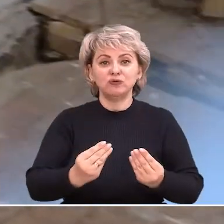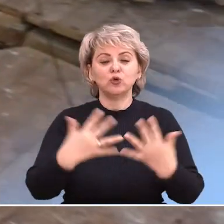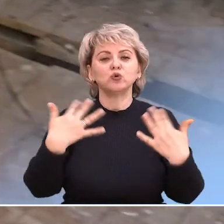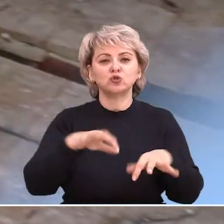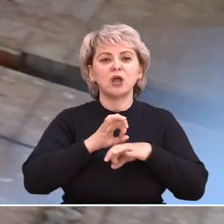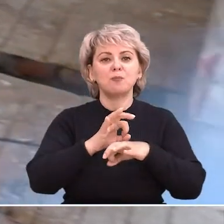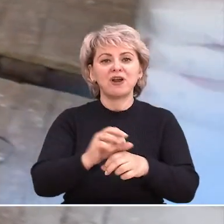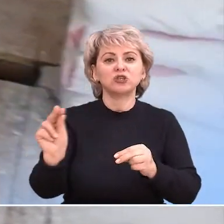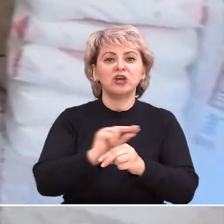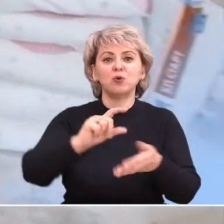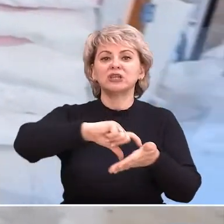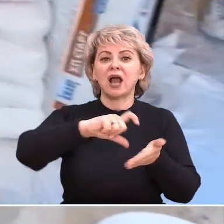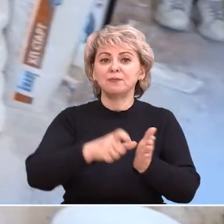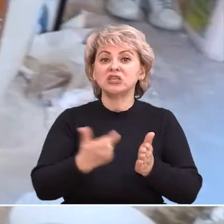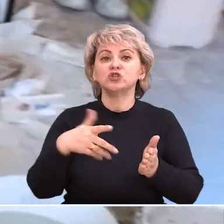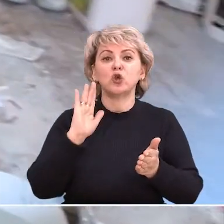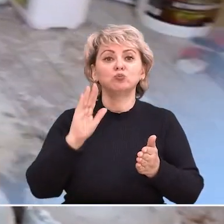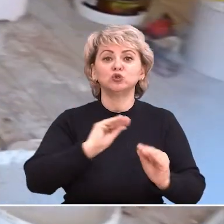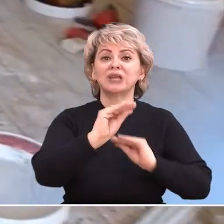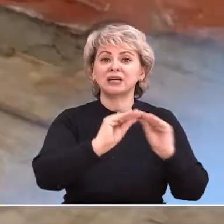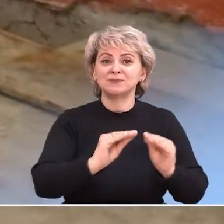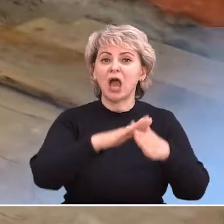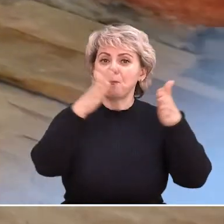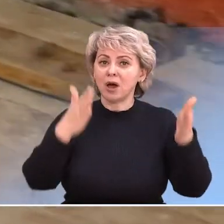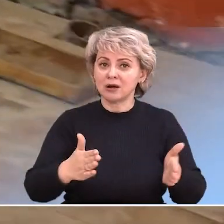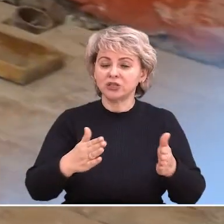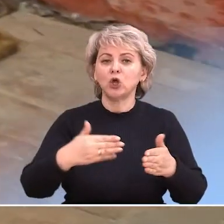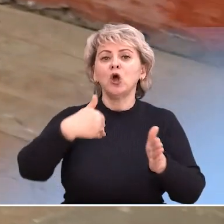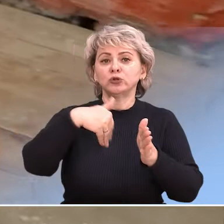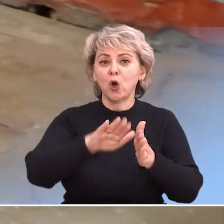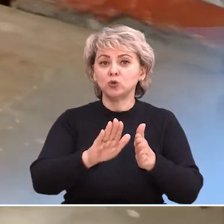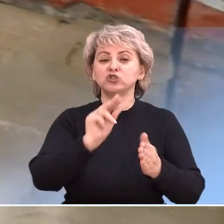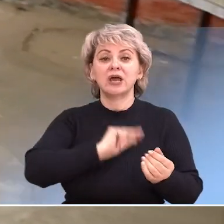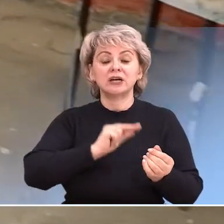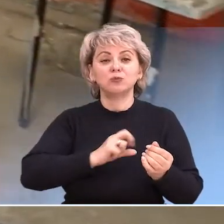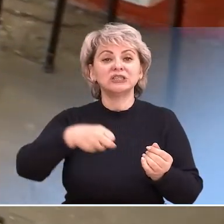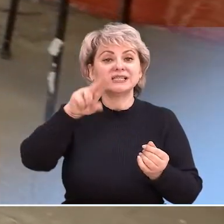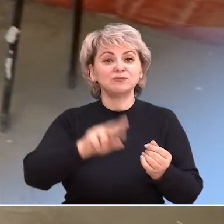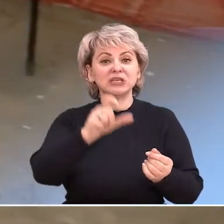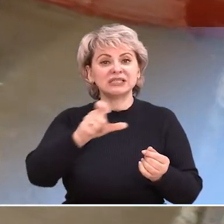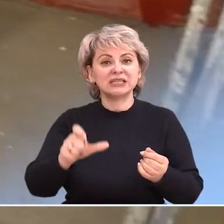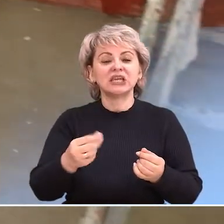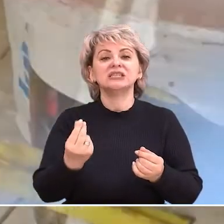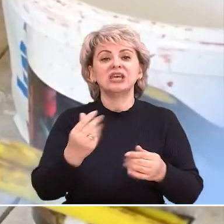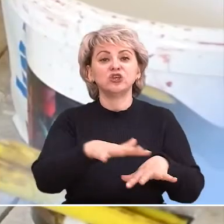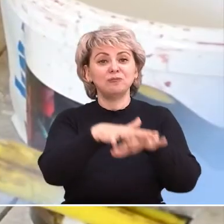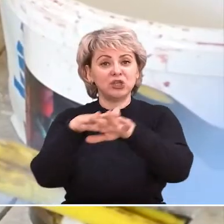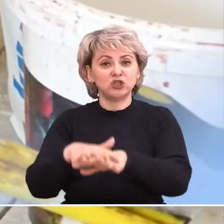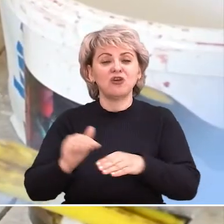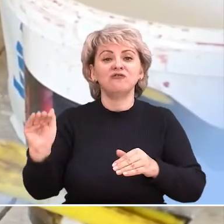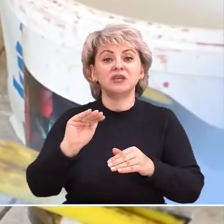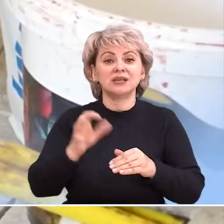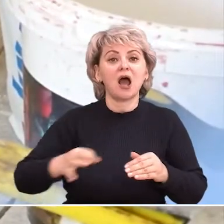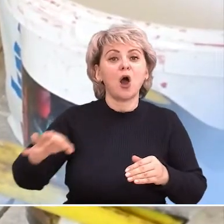На сегодняшний день уже проходит ремонт в кабинетах, где и будут размещены аппараты. На усовершенствование работы специалистов